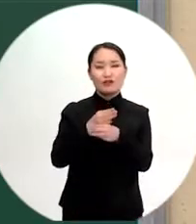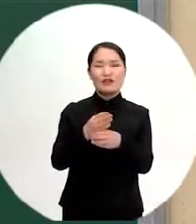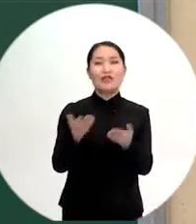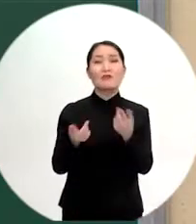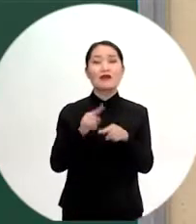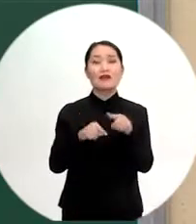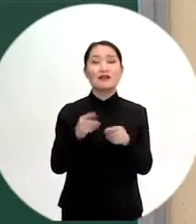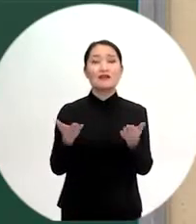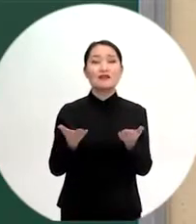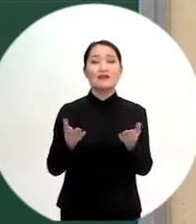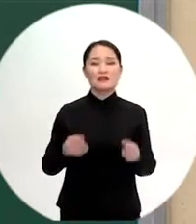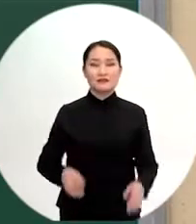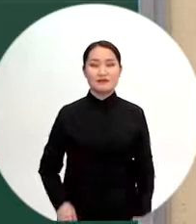вэ?